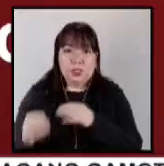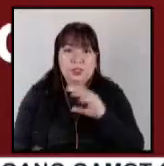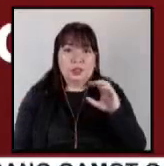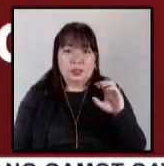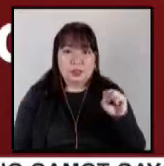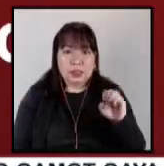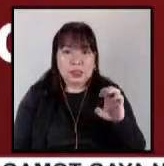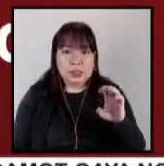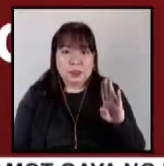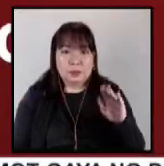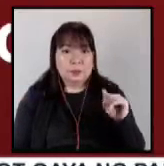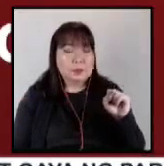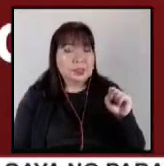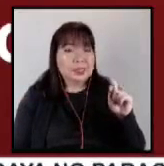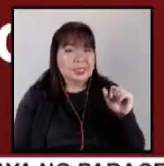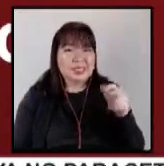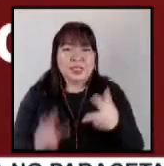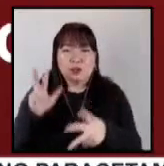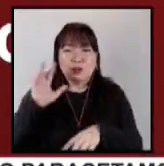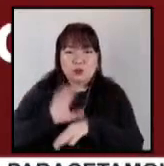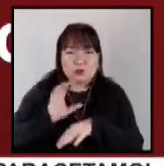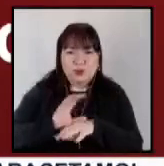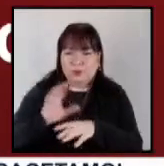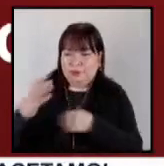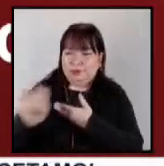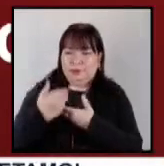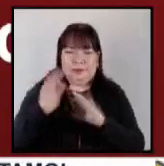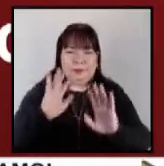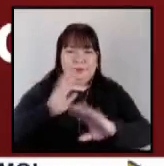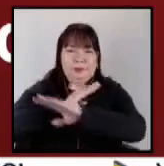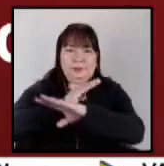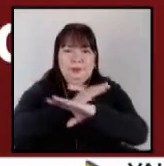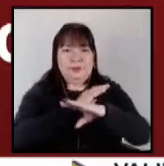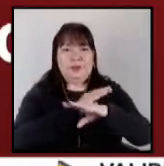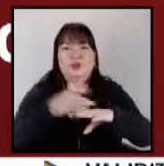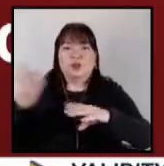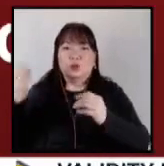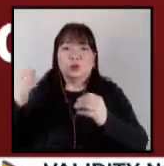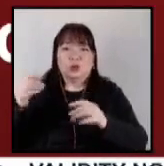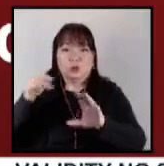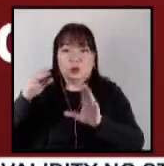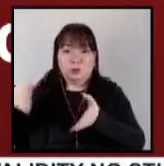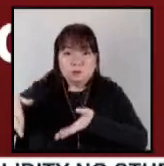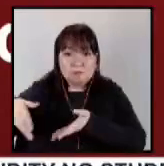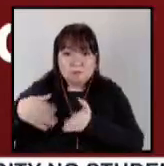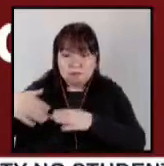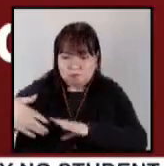Magpapatupatid ang rerouting ng mga sasakyan sa nasabing mga lugar.